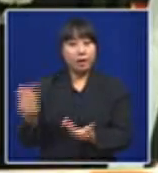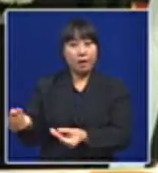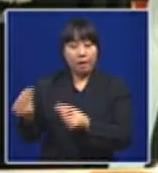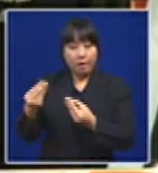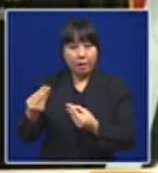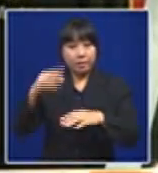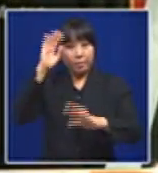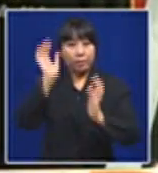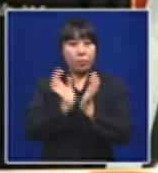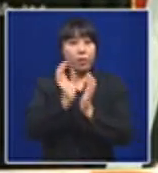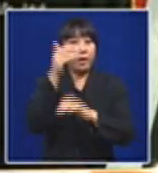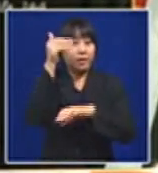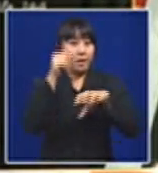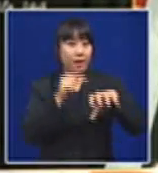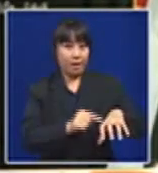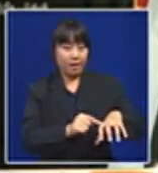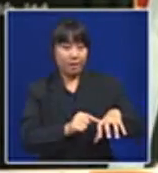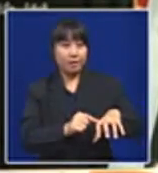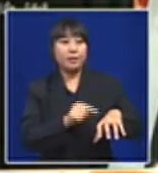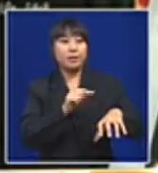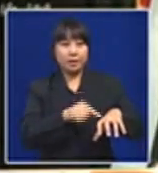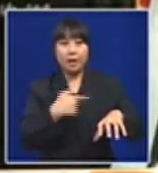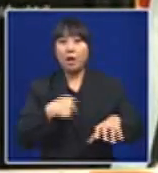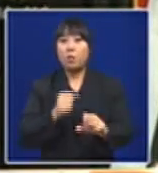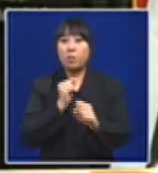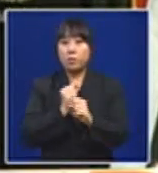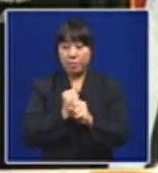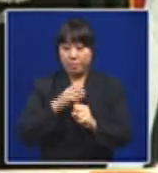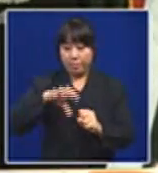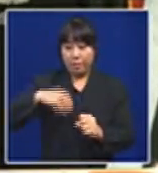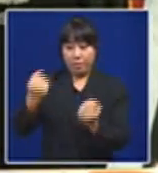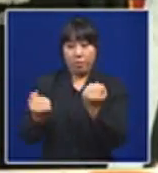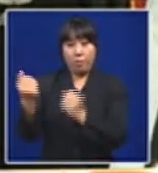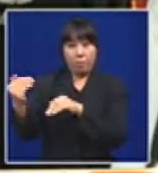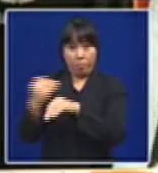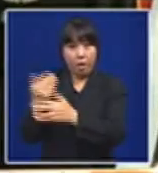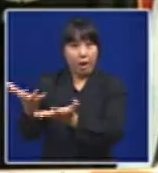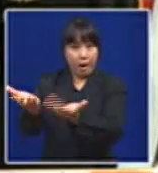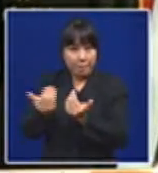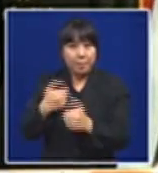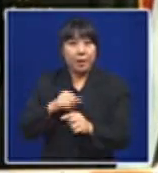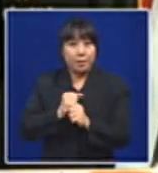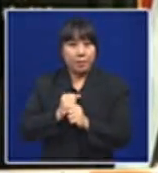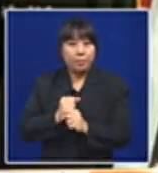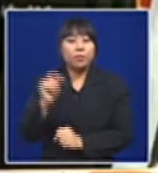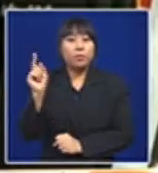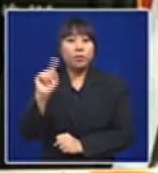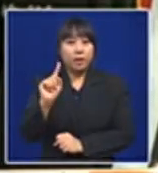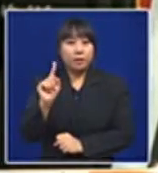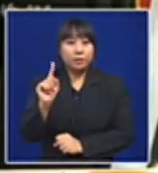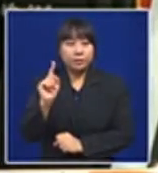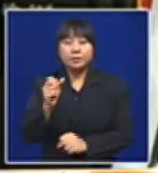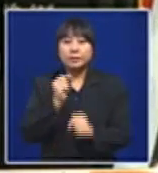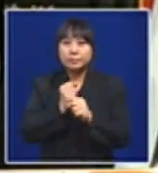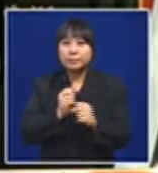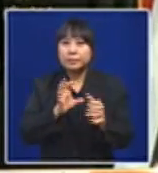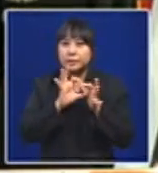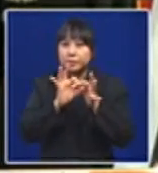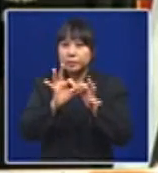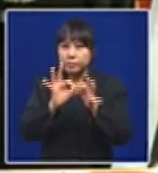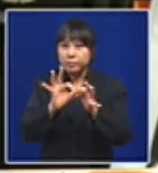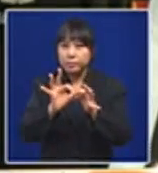ำรวจแห่งชาติเนี่ยกรมการขนส่งทางบกส่วนหนึ่งเราก็ดำเนินการรับมาปฏิบัติอยู่แล้วโดยเฉพาะในเรื่องของมาตรการเกี่ยวกับเรื่อง